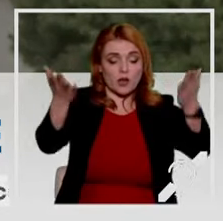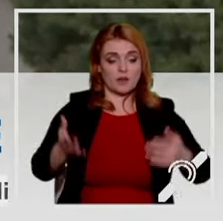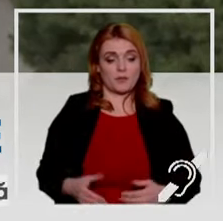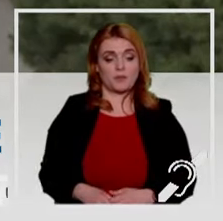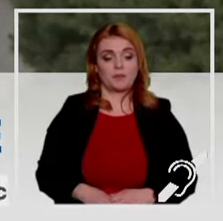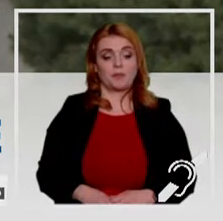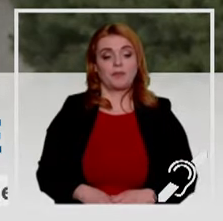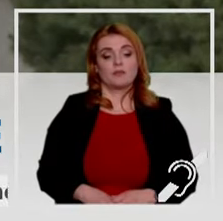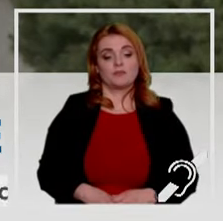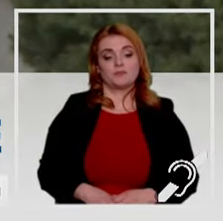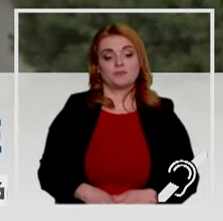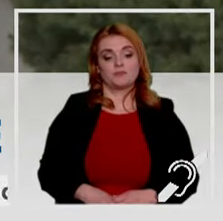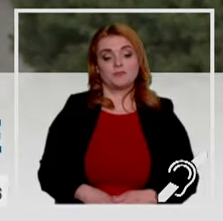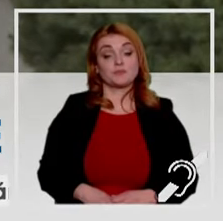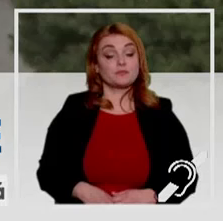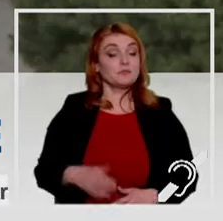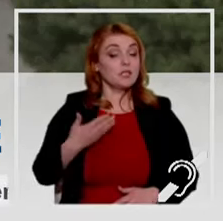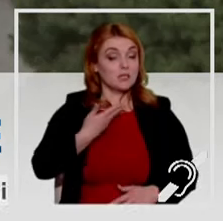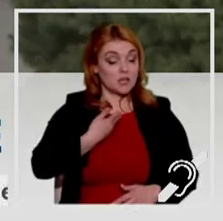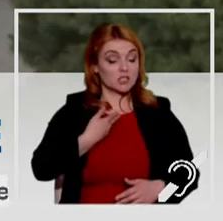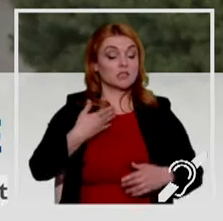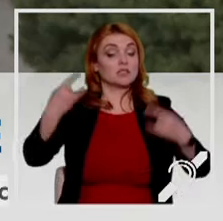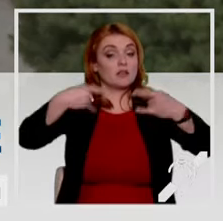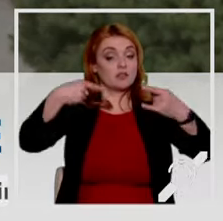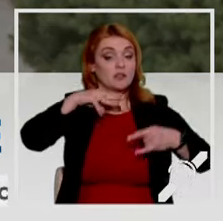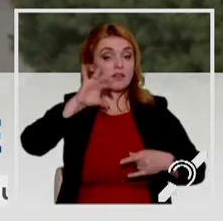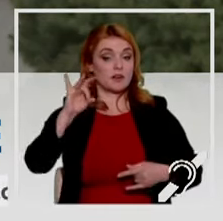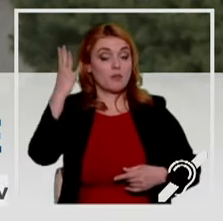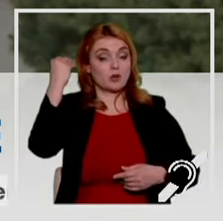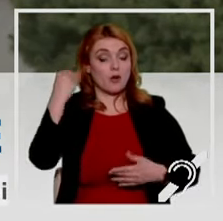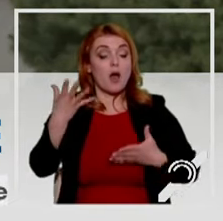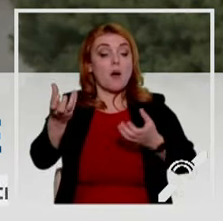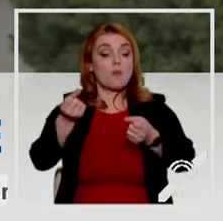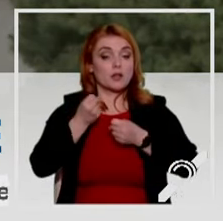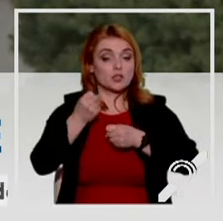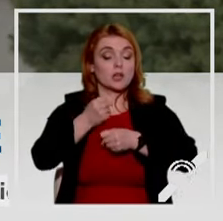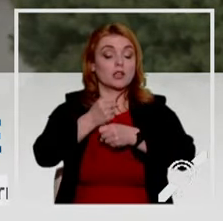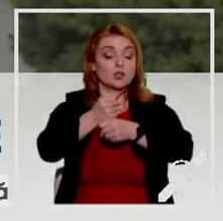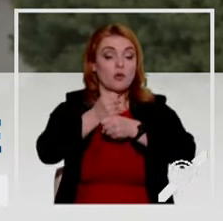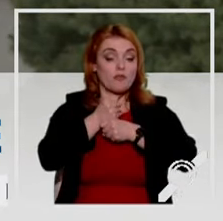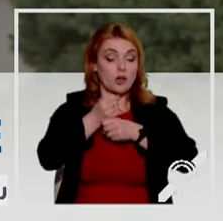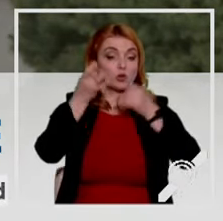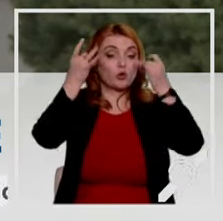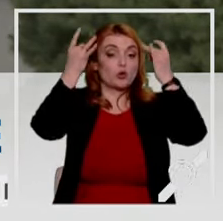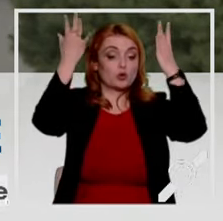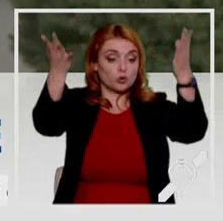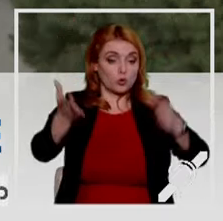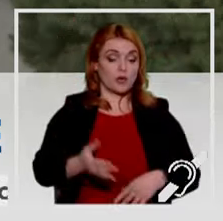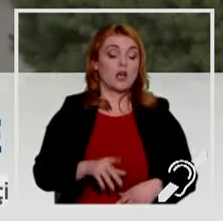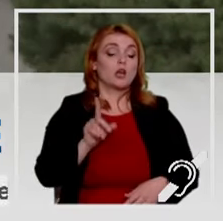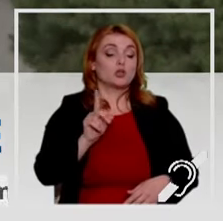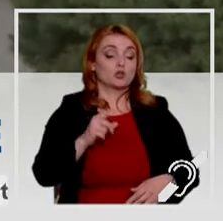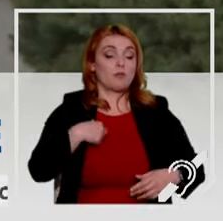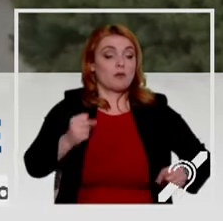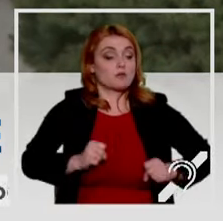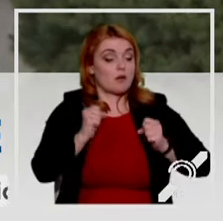televiziune i s-a oferit trofeul Ministerului Culturii pentru promovarea patrimoniului cultural imaterial din Republica Moldova, dar și un